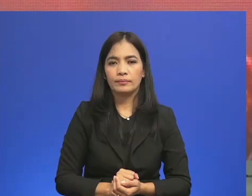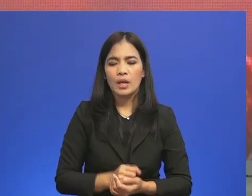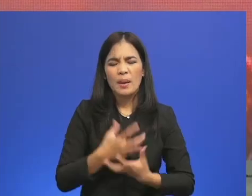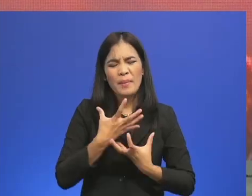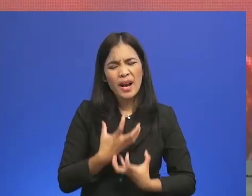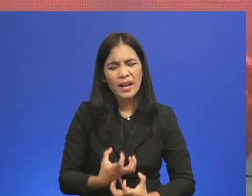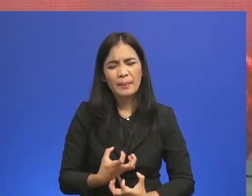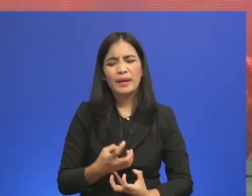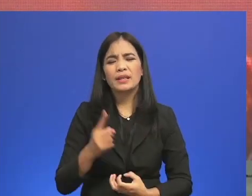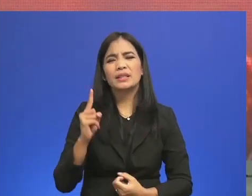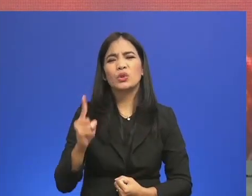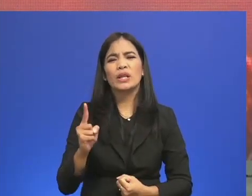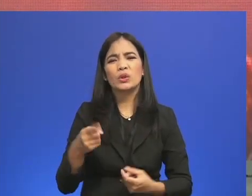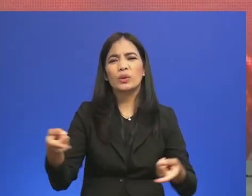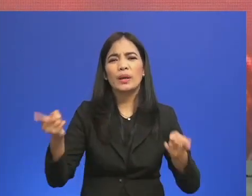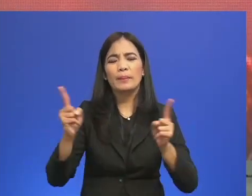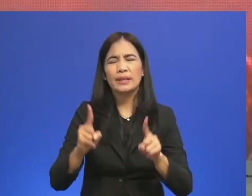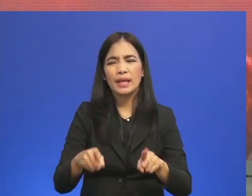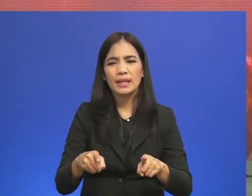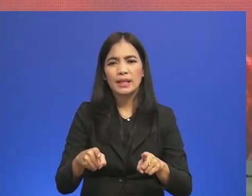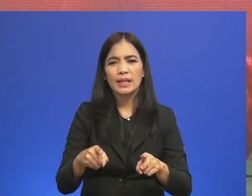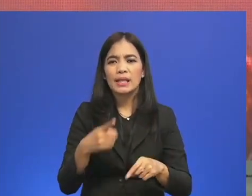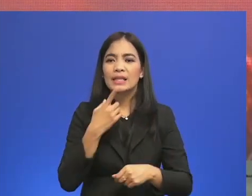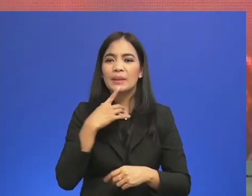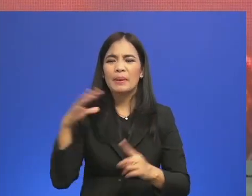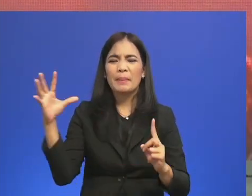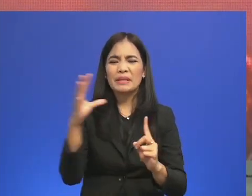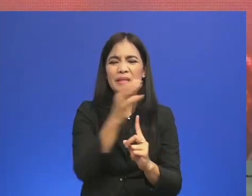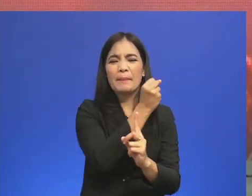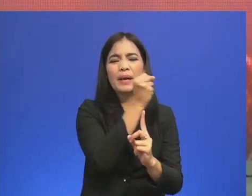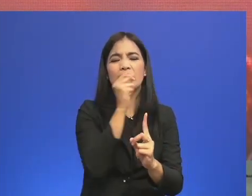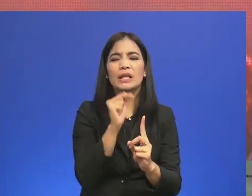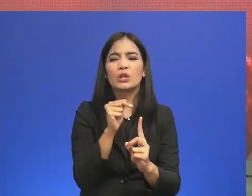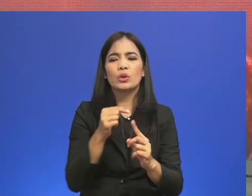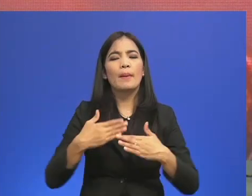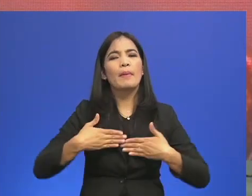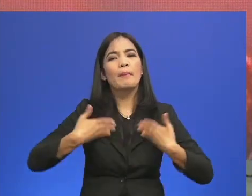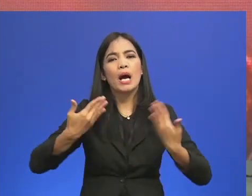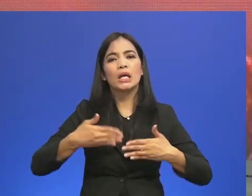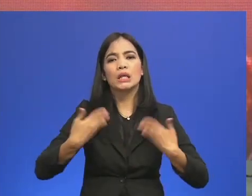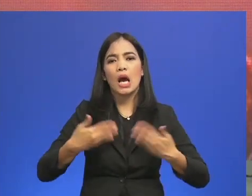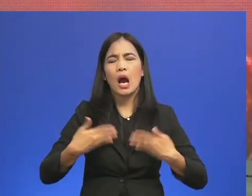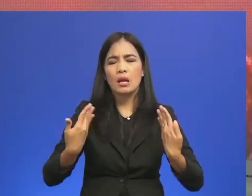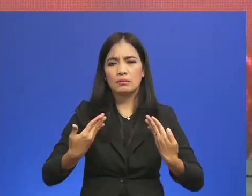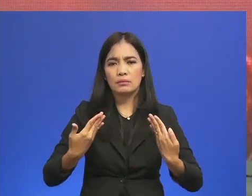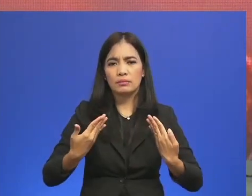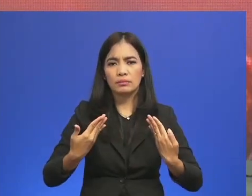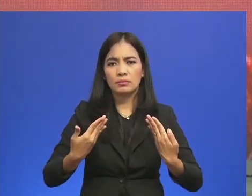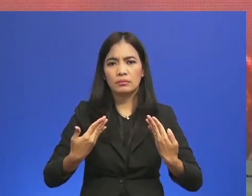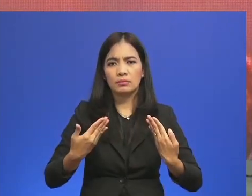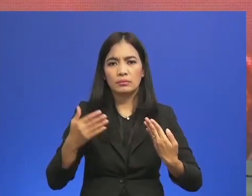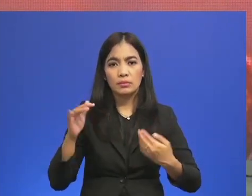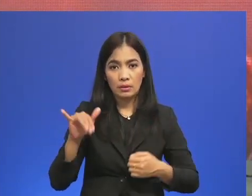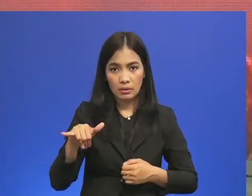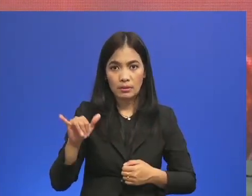mengharapkan sesuatu yang menjadi pencapaian dan itu membahagiakan. Ya, kita